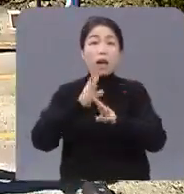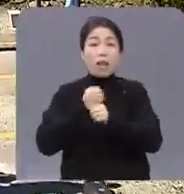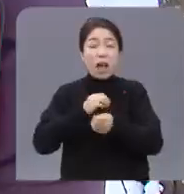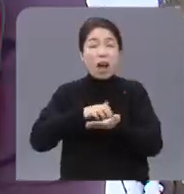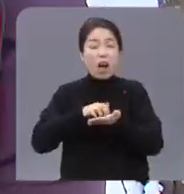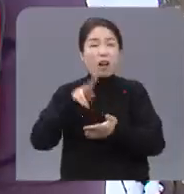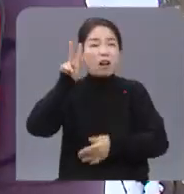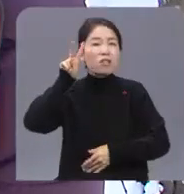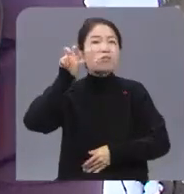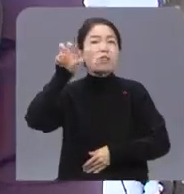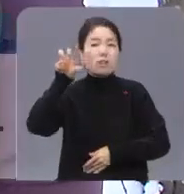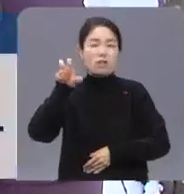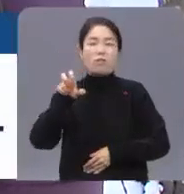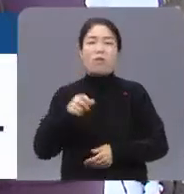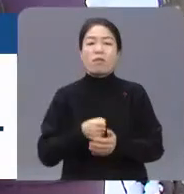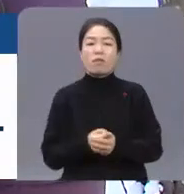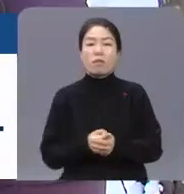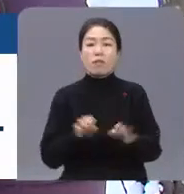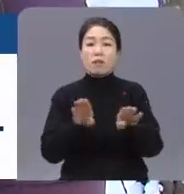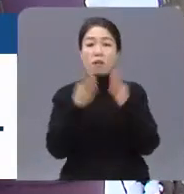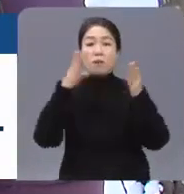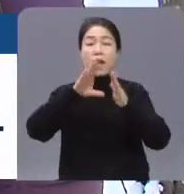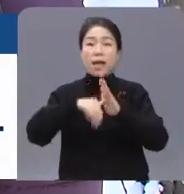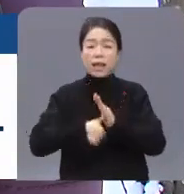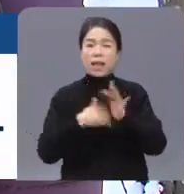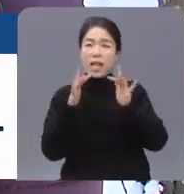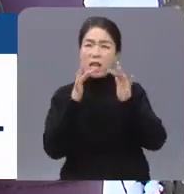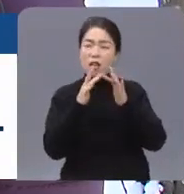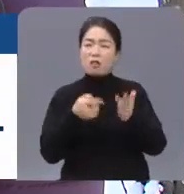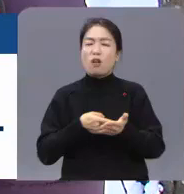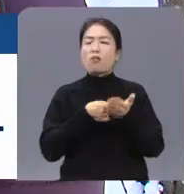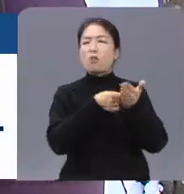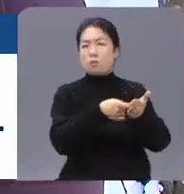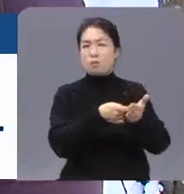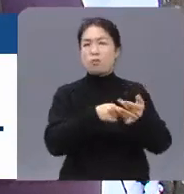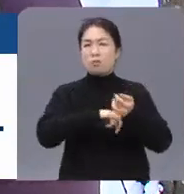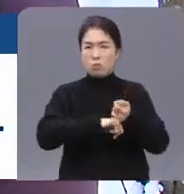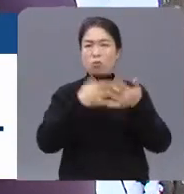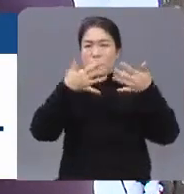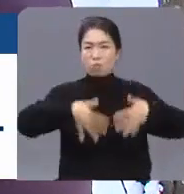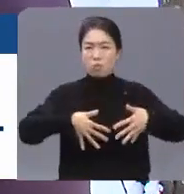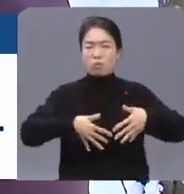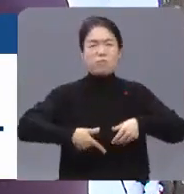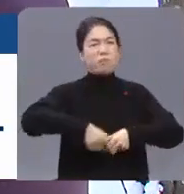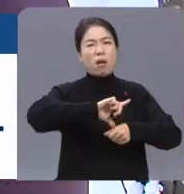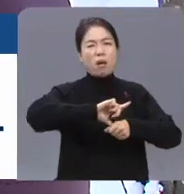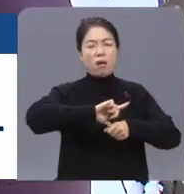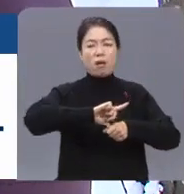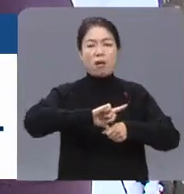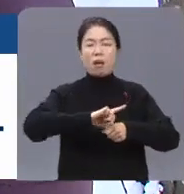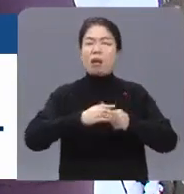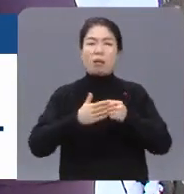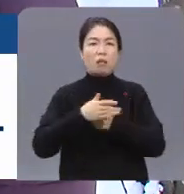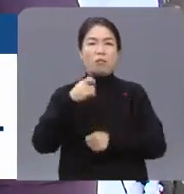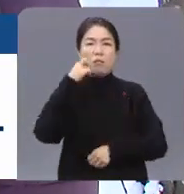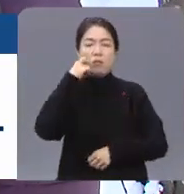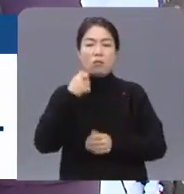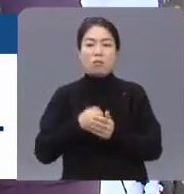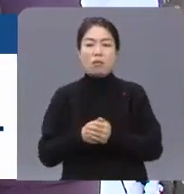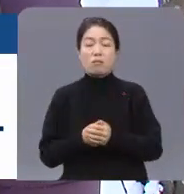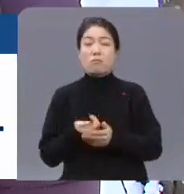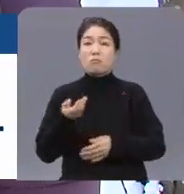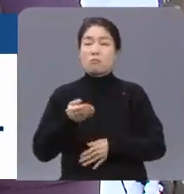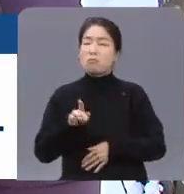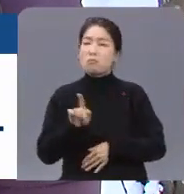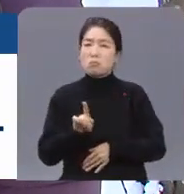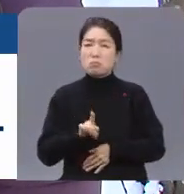개방할 때는 그 인터넷 접수부터 시작해 가지고 가야 돼 가지고 놓쳐 버렸어요 그래가지고 못 갔거든요